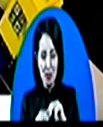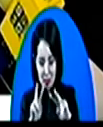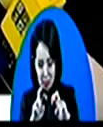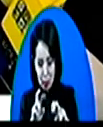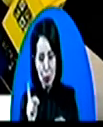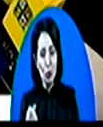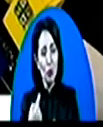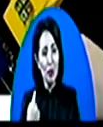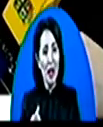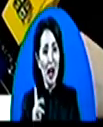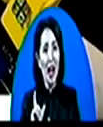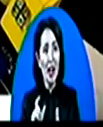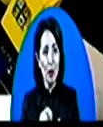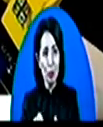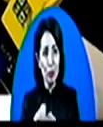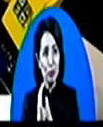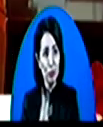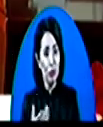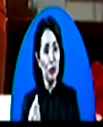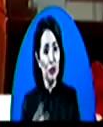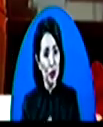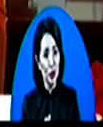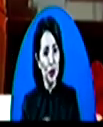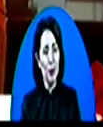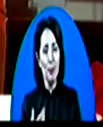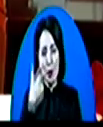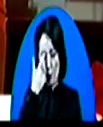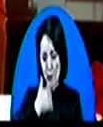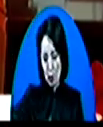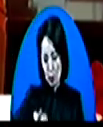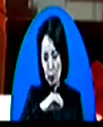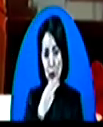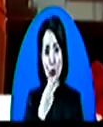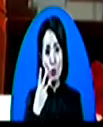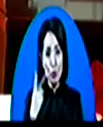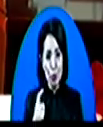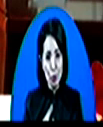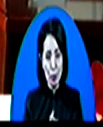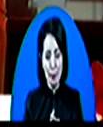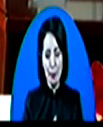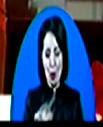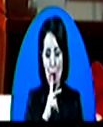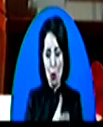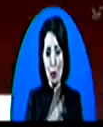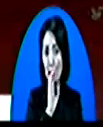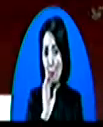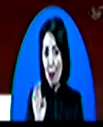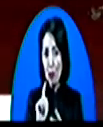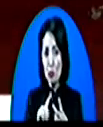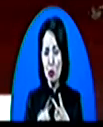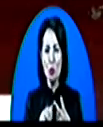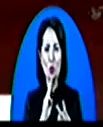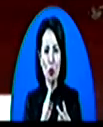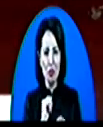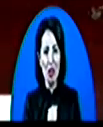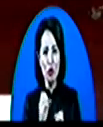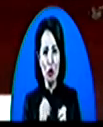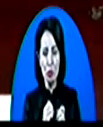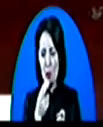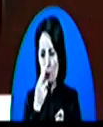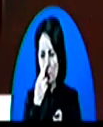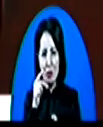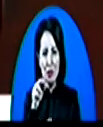хэрэг хүртэлтийн шатанда байж байгаа шээтэй. Монгол улсын шүүх хууль хяналтын байгууллага шударгаар ажиллах ёстой, хэн нэгний хэлсээр ял шийтгэж